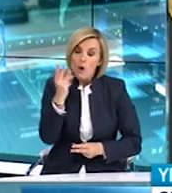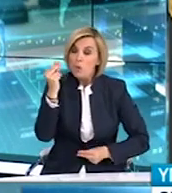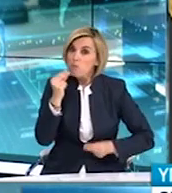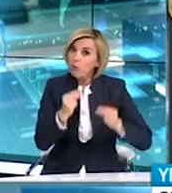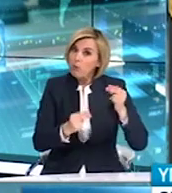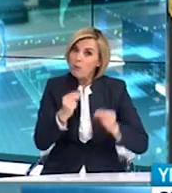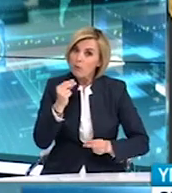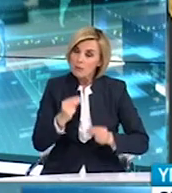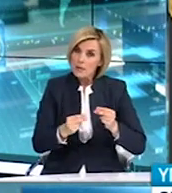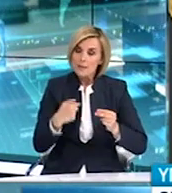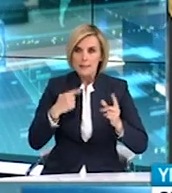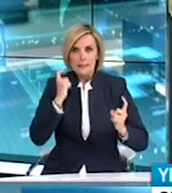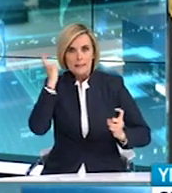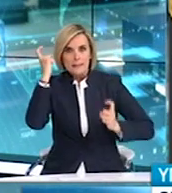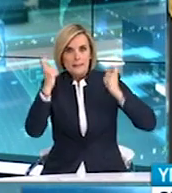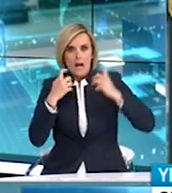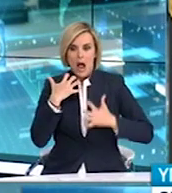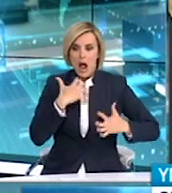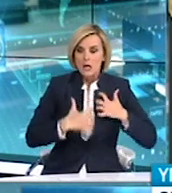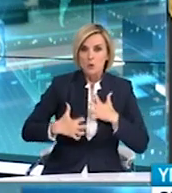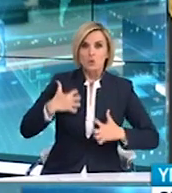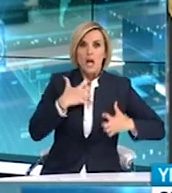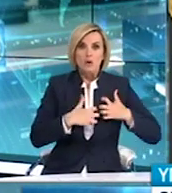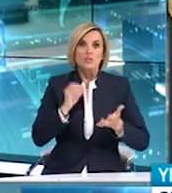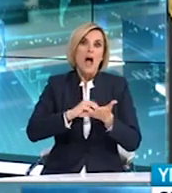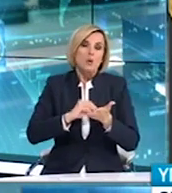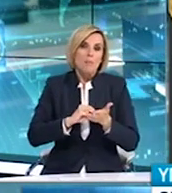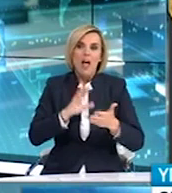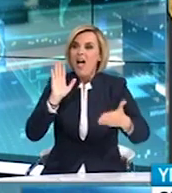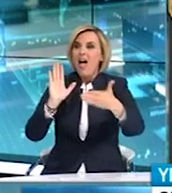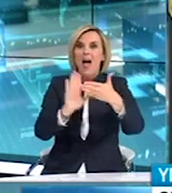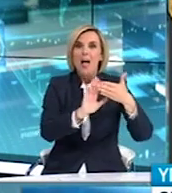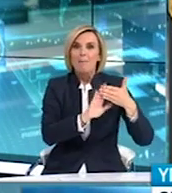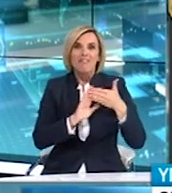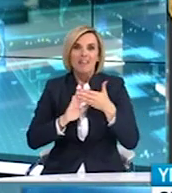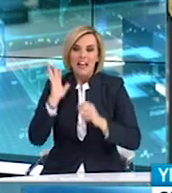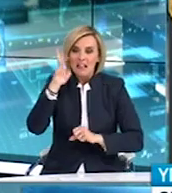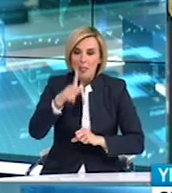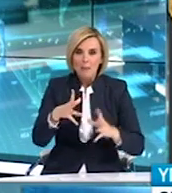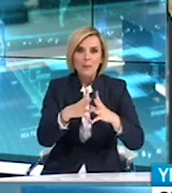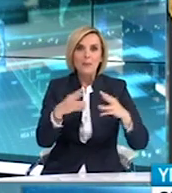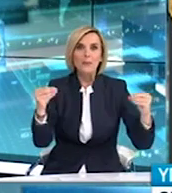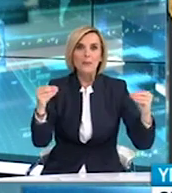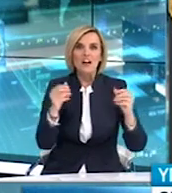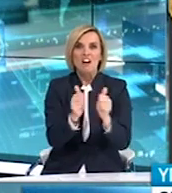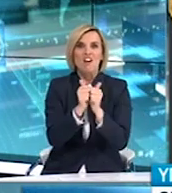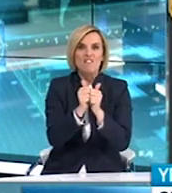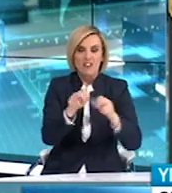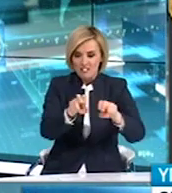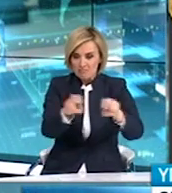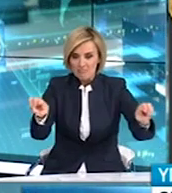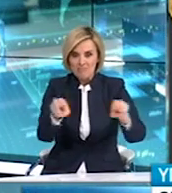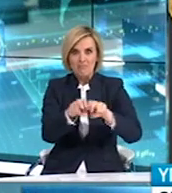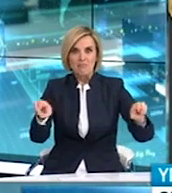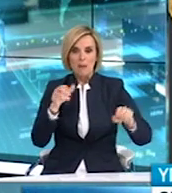της. Επίσης, η μειωμένη επαφή με άλλα άτομα διαταράσσει την καθημερινότητά μας. Όλοι μας αισθανόμαστε το